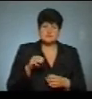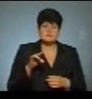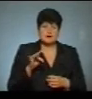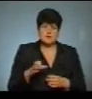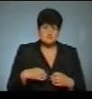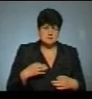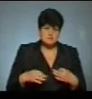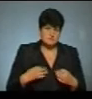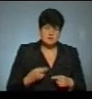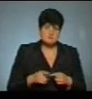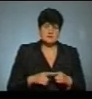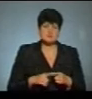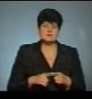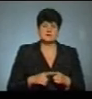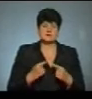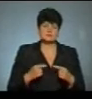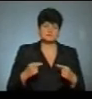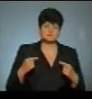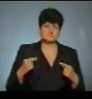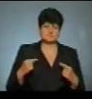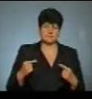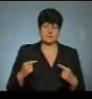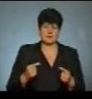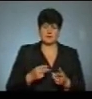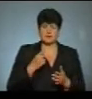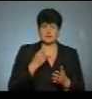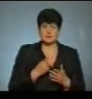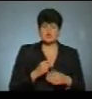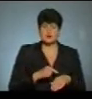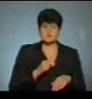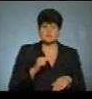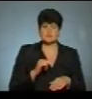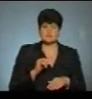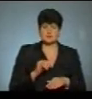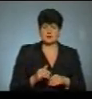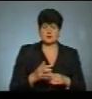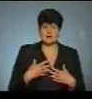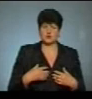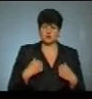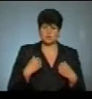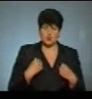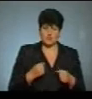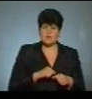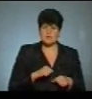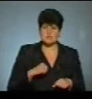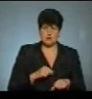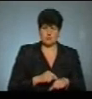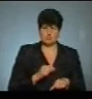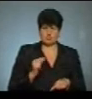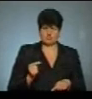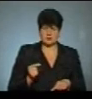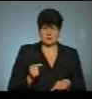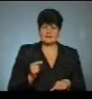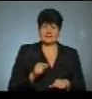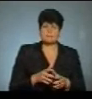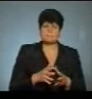дистрес через психосоматичні механізми позначається негативно на здоров'ї і самопочутті. Тим більше,